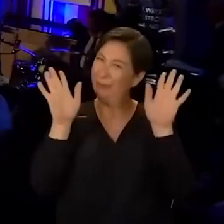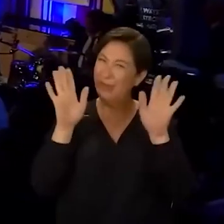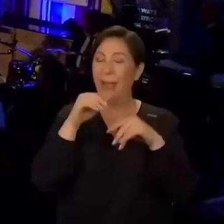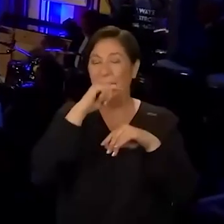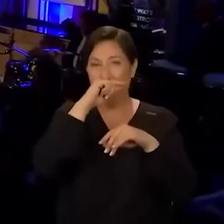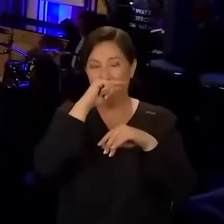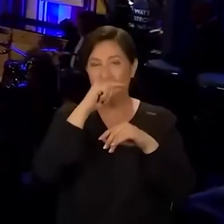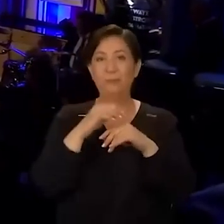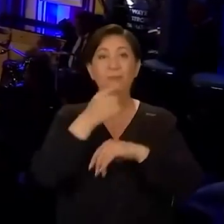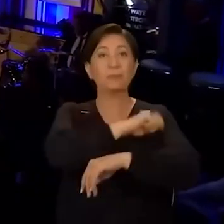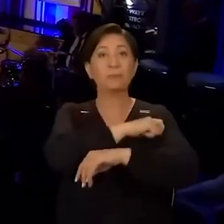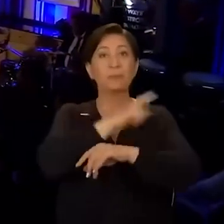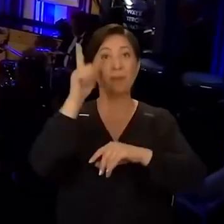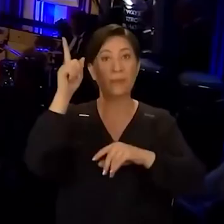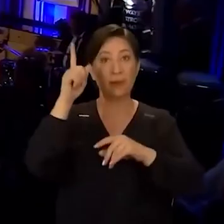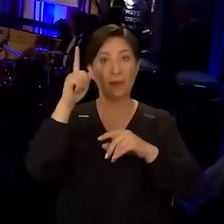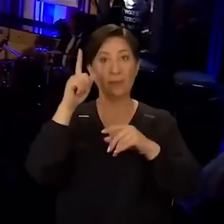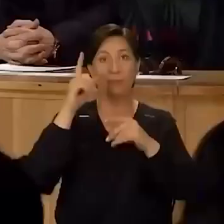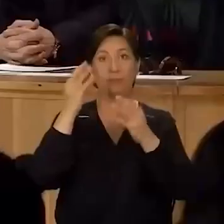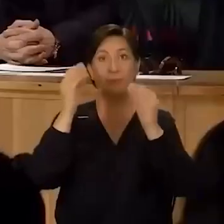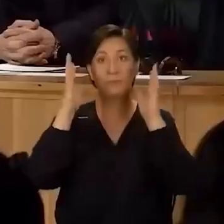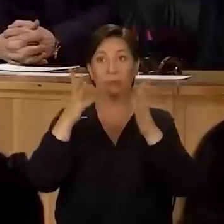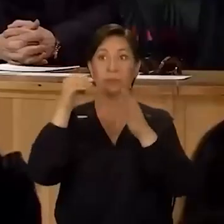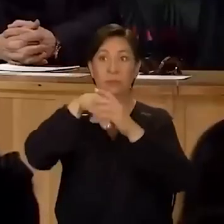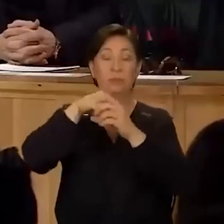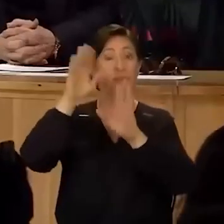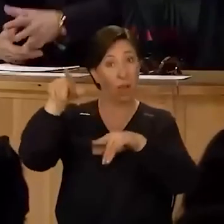daha önce Almanya'daki prodüksiyonlarımızda